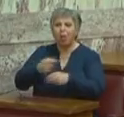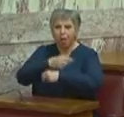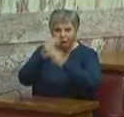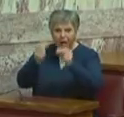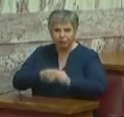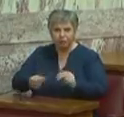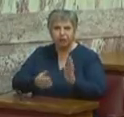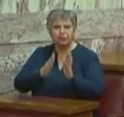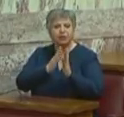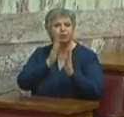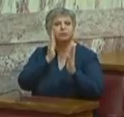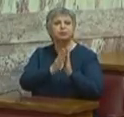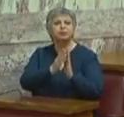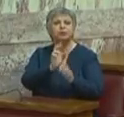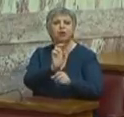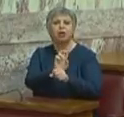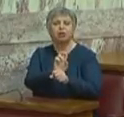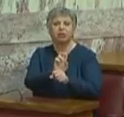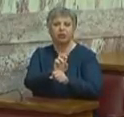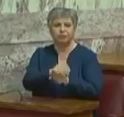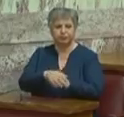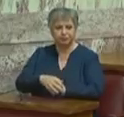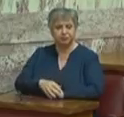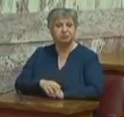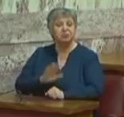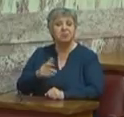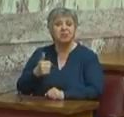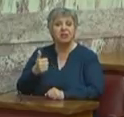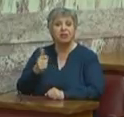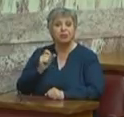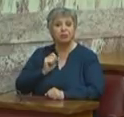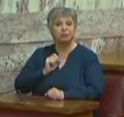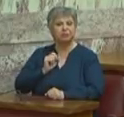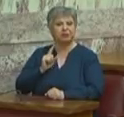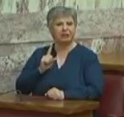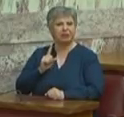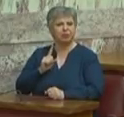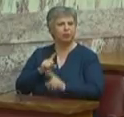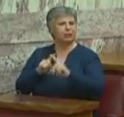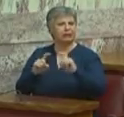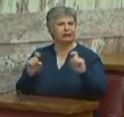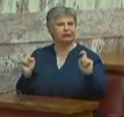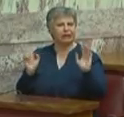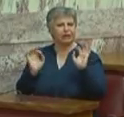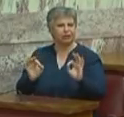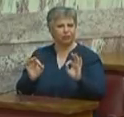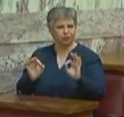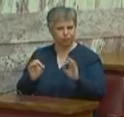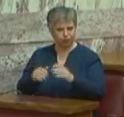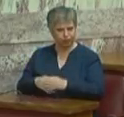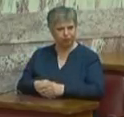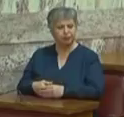Εκείνο όμως που μου έκανε έκπληξη χθες ήταν ότι οι κύριοι